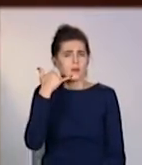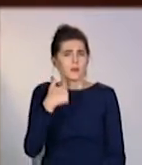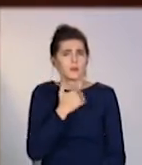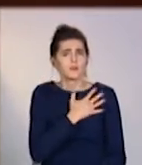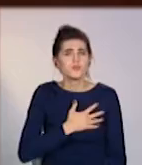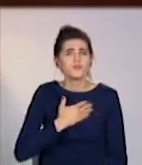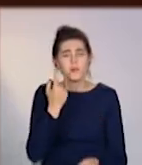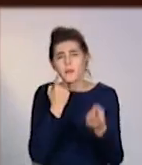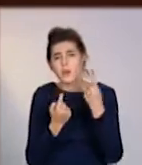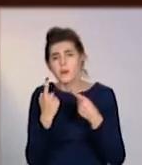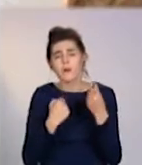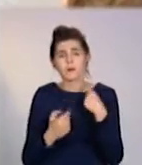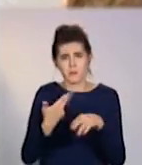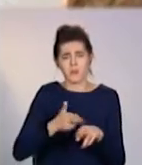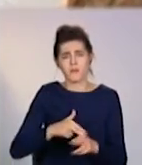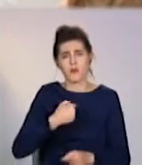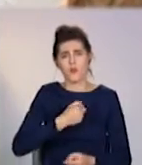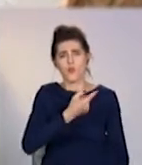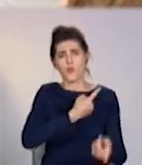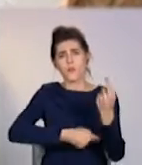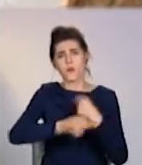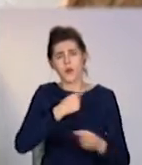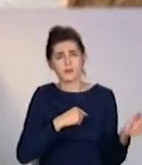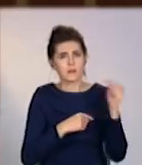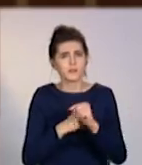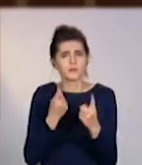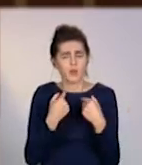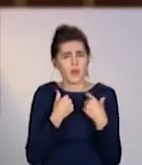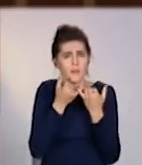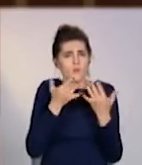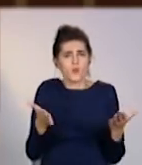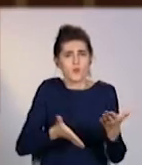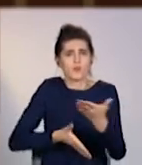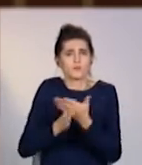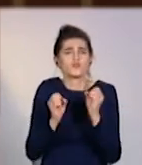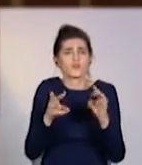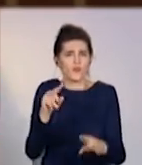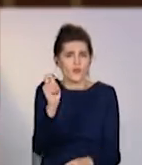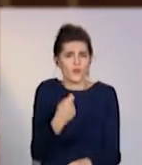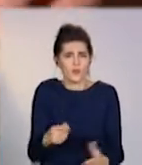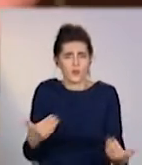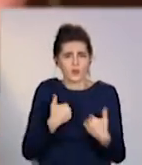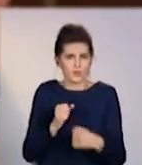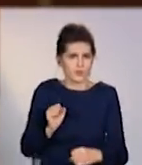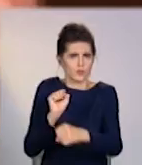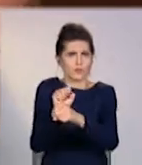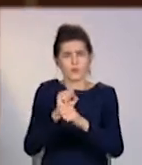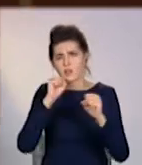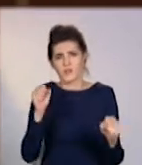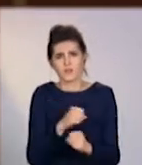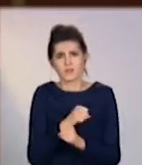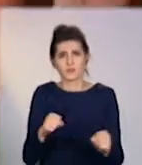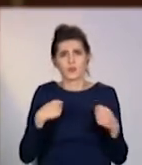що відбувається. Ну, ти все. Страх із-за того, що ти не можеш допомогти. Ну, просто ти безсилен, ти сидиш у другому